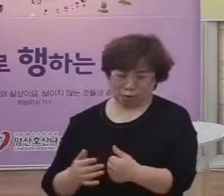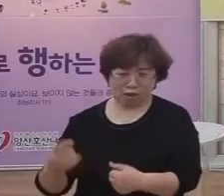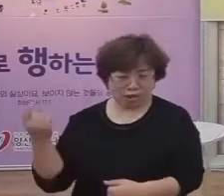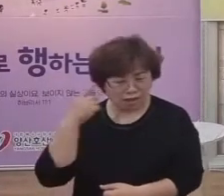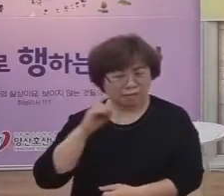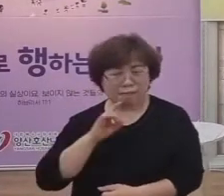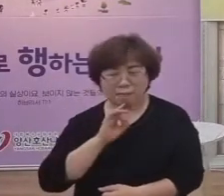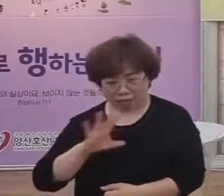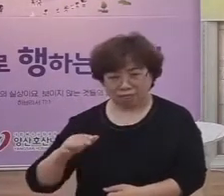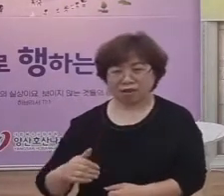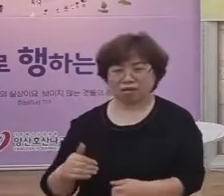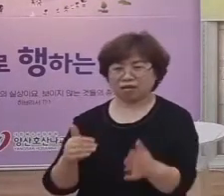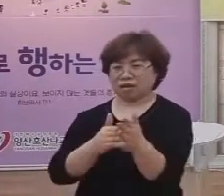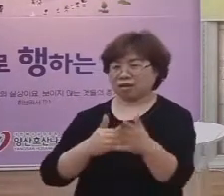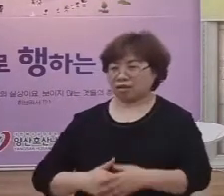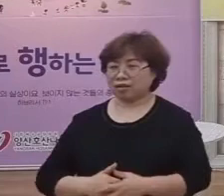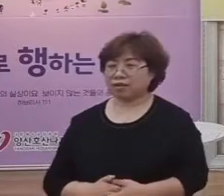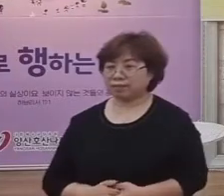그런 뜻입니다.